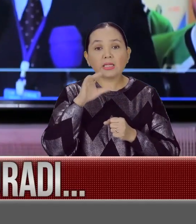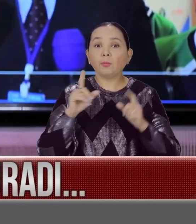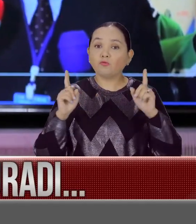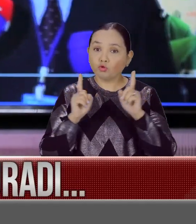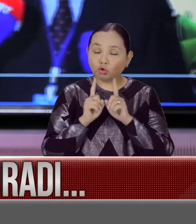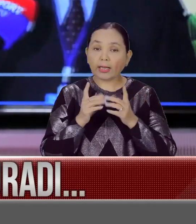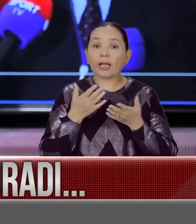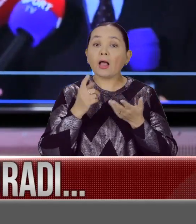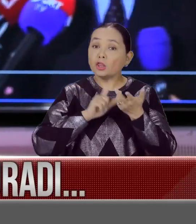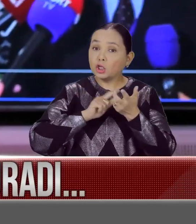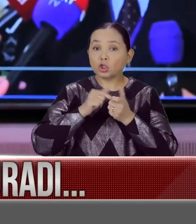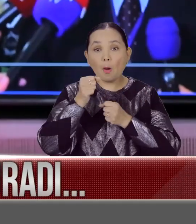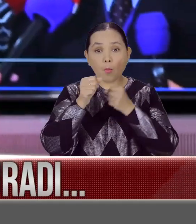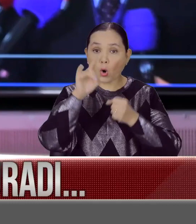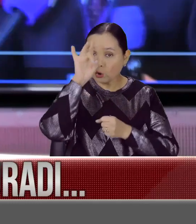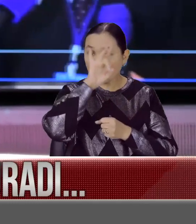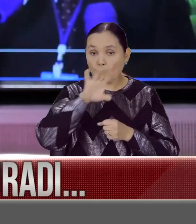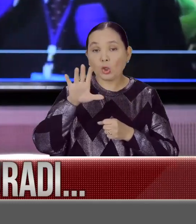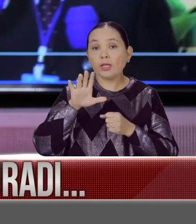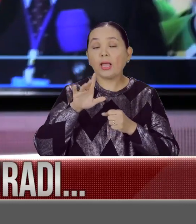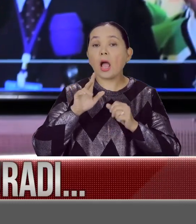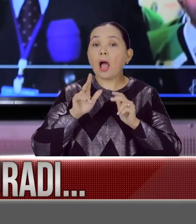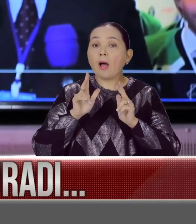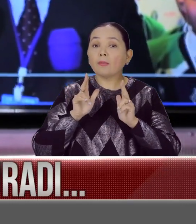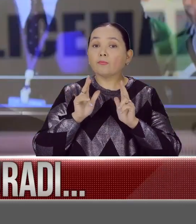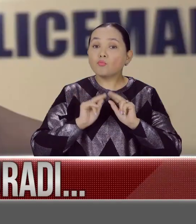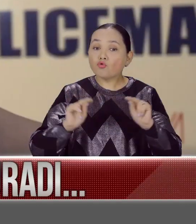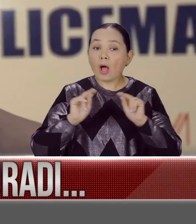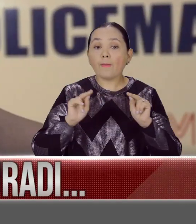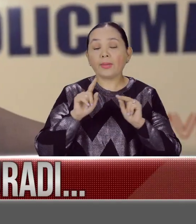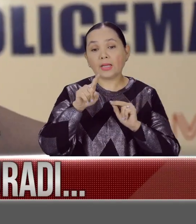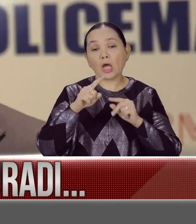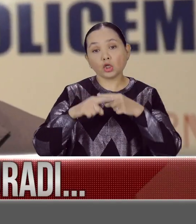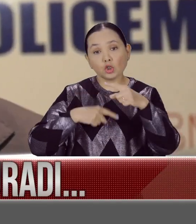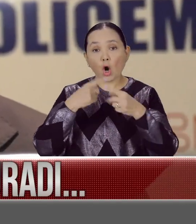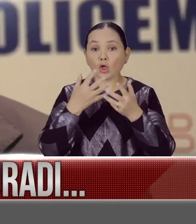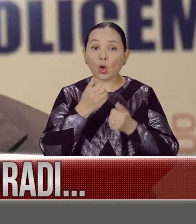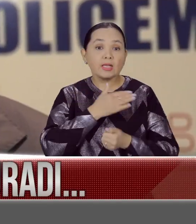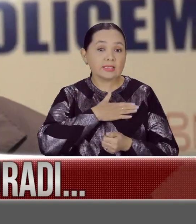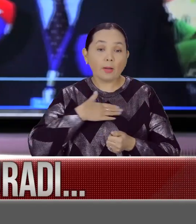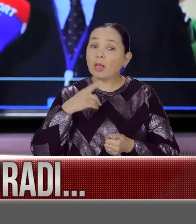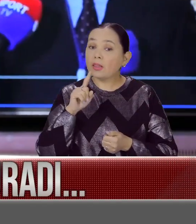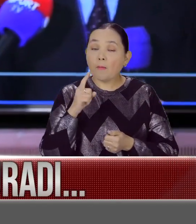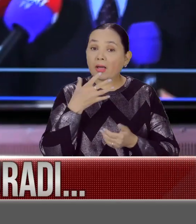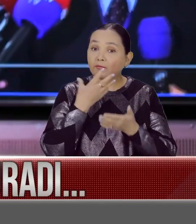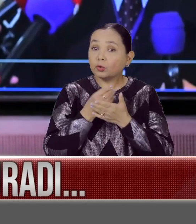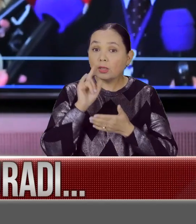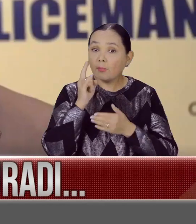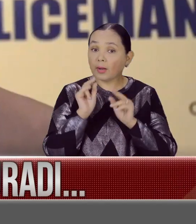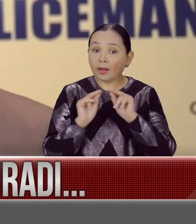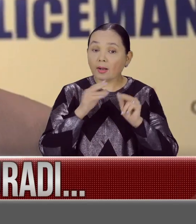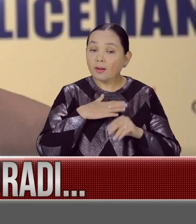uchratdik. Bir nechta boks yulduzlarini yetishtirgan murabbiy farzandini shogird qilib olishni istamadi. Nimaga degan savolga